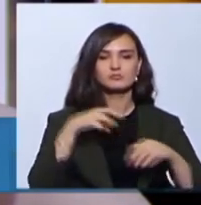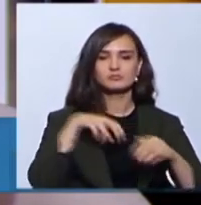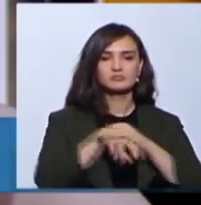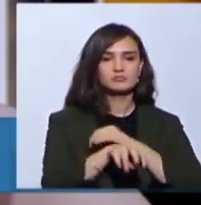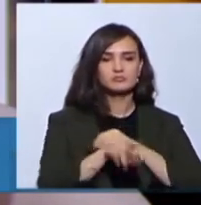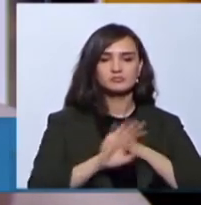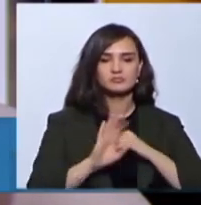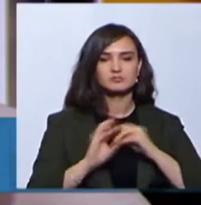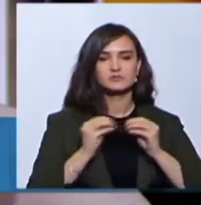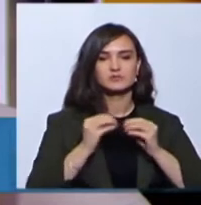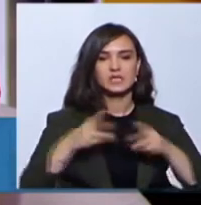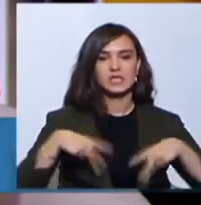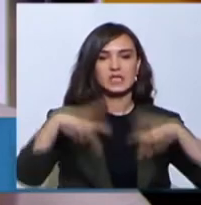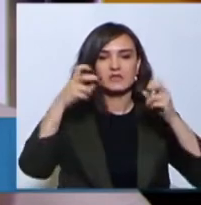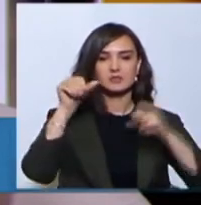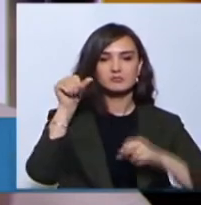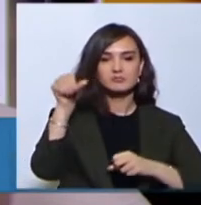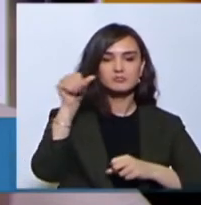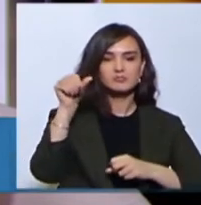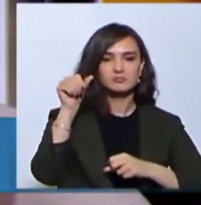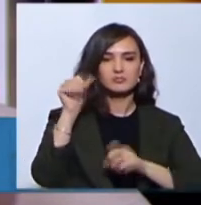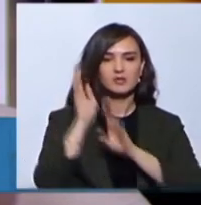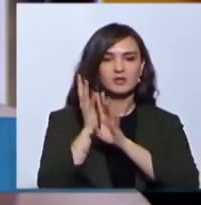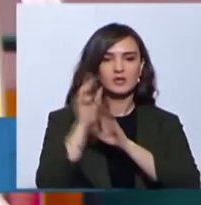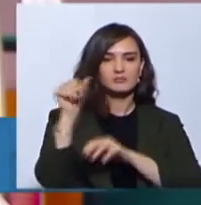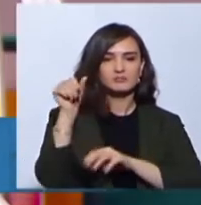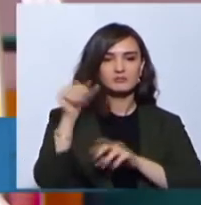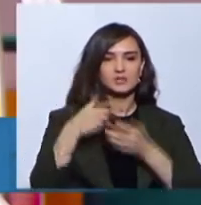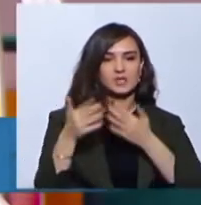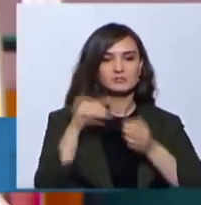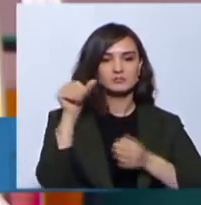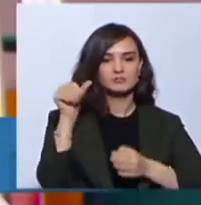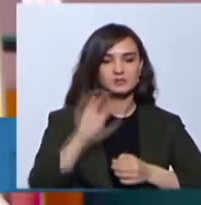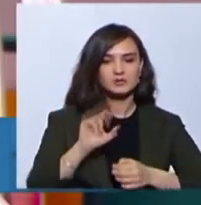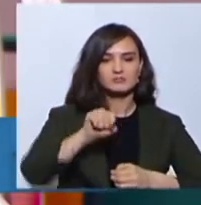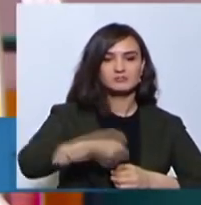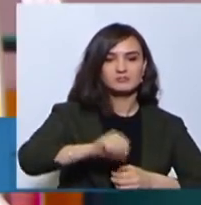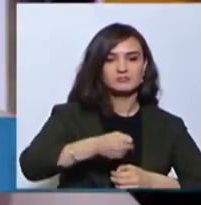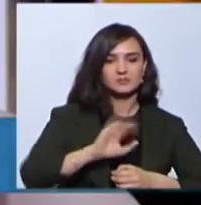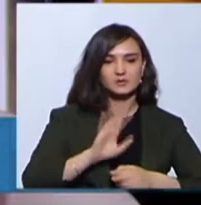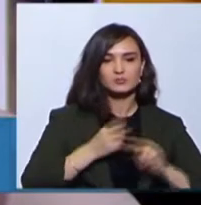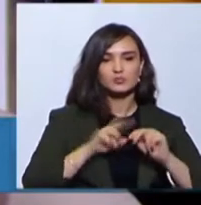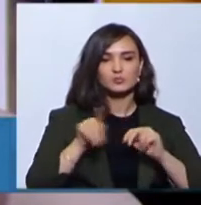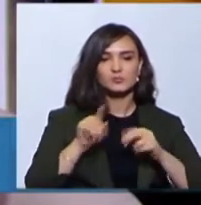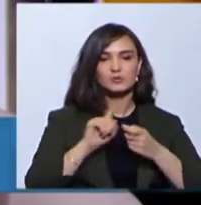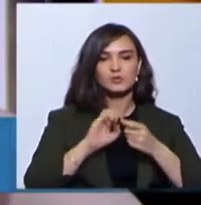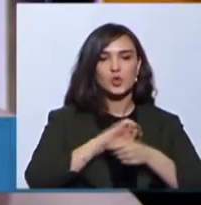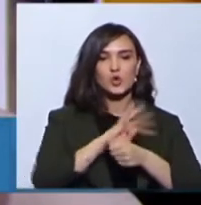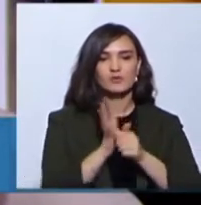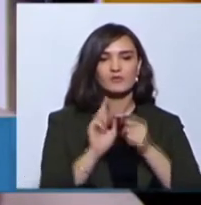რომ თქვათ იგივე ლიფტის ღილაკს არ მიაჭირონ ხელი, სახელურს არ მიაჭირონ ხელი, იმიტომ რომ ჩვენ ვიცით, რომ ზედაპირებზე კორონავირუსი საკმაო